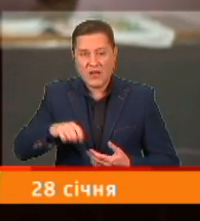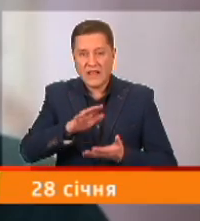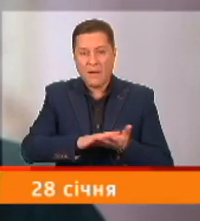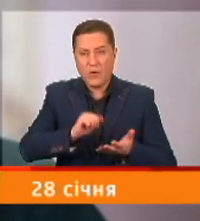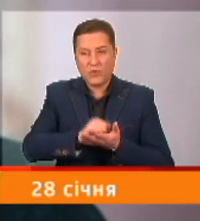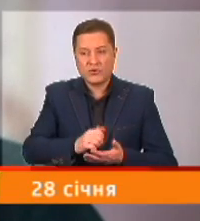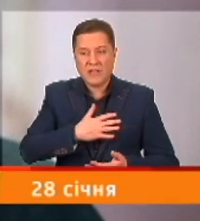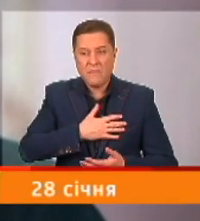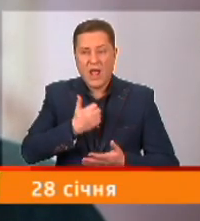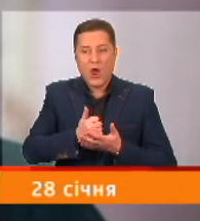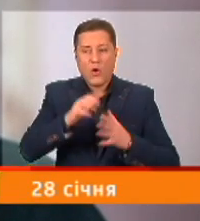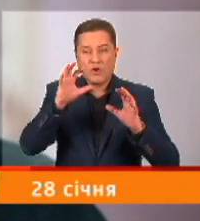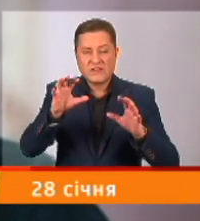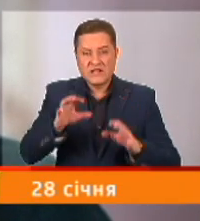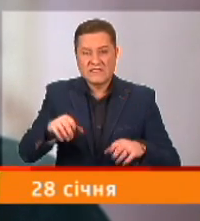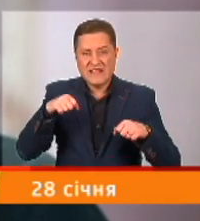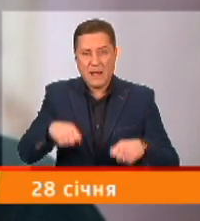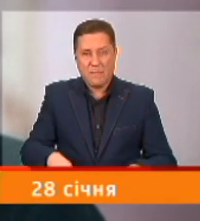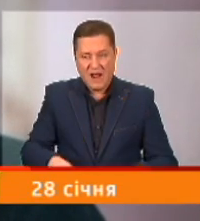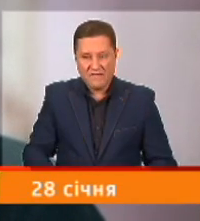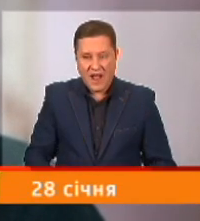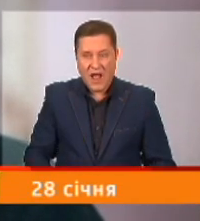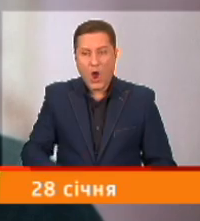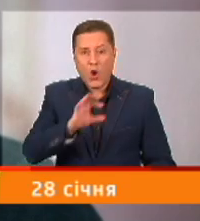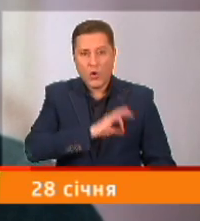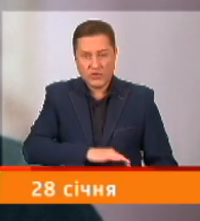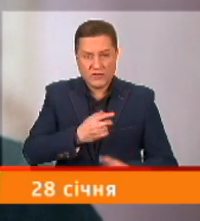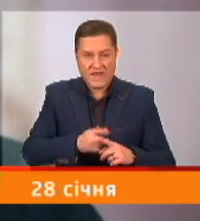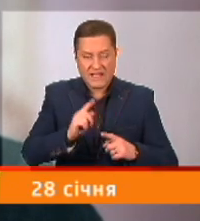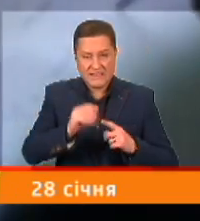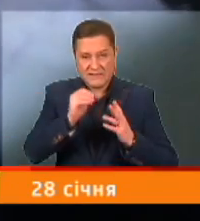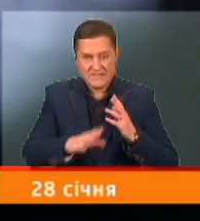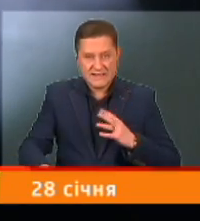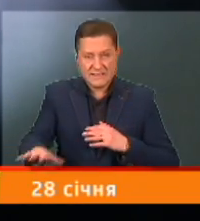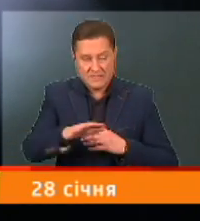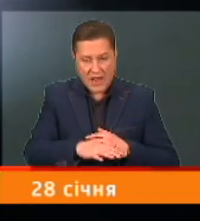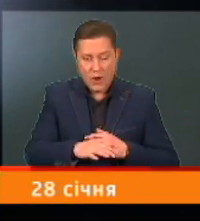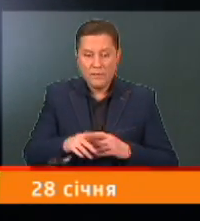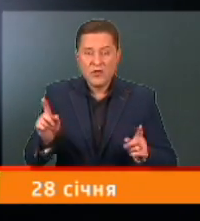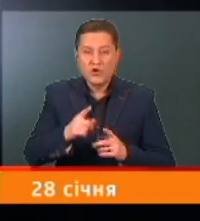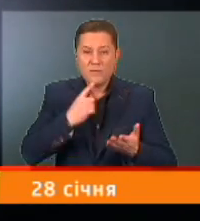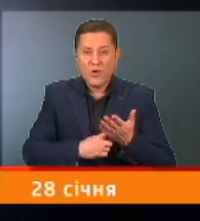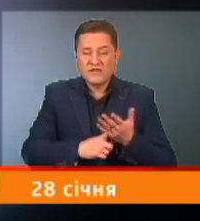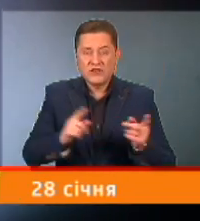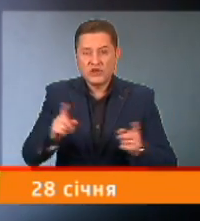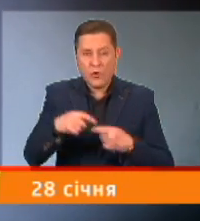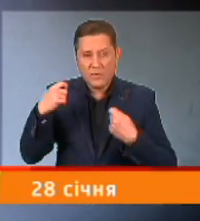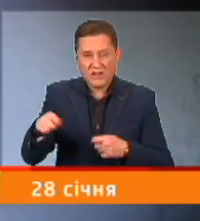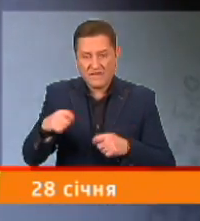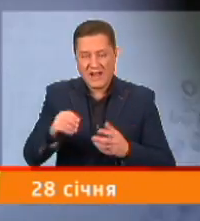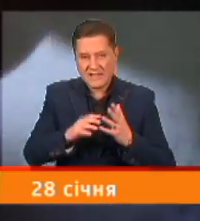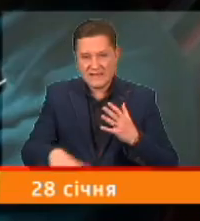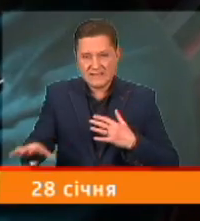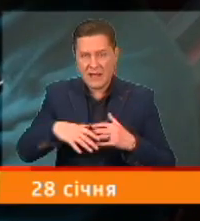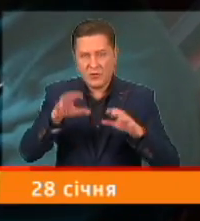мої конституційні права користування цим своїм майном. Аби довести, що продавати землю – його